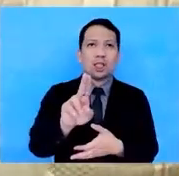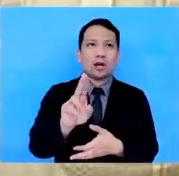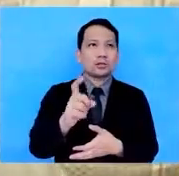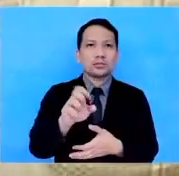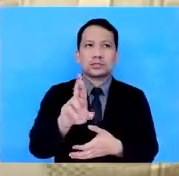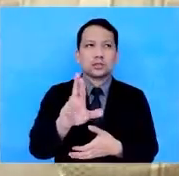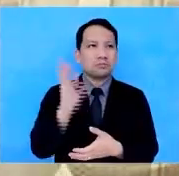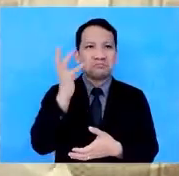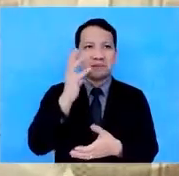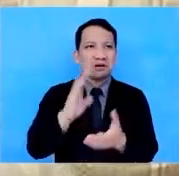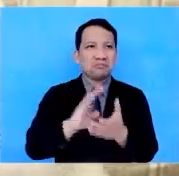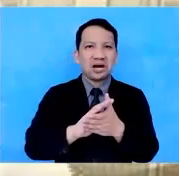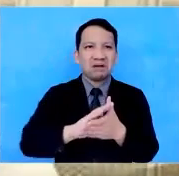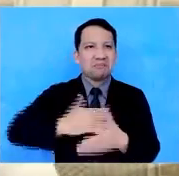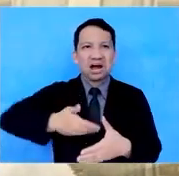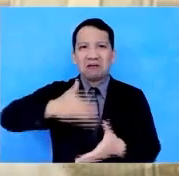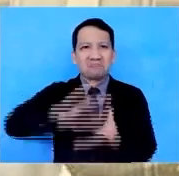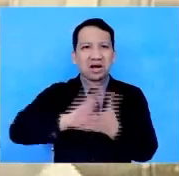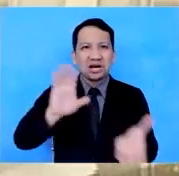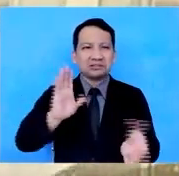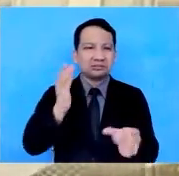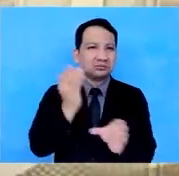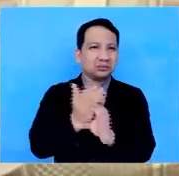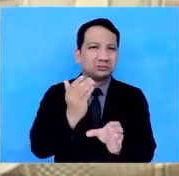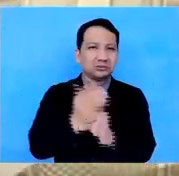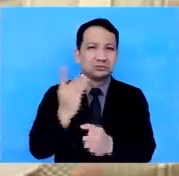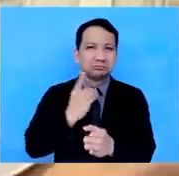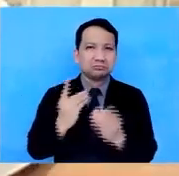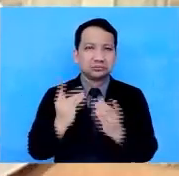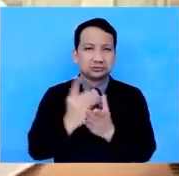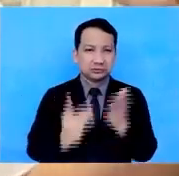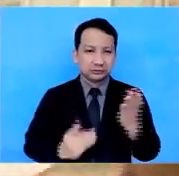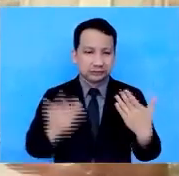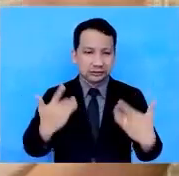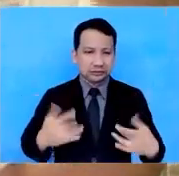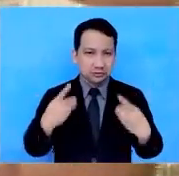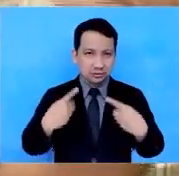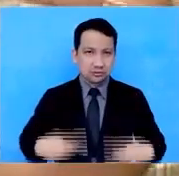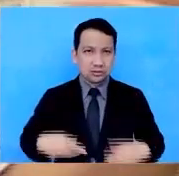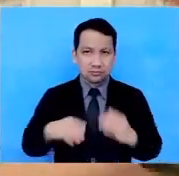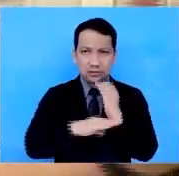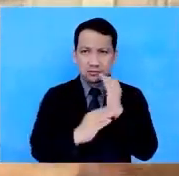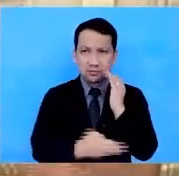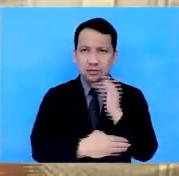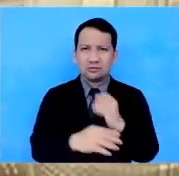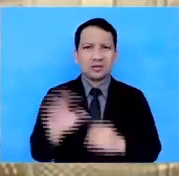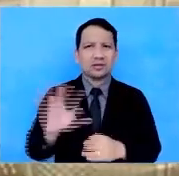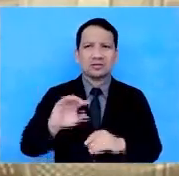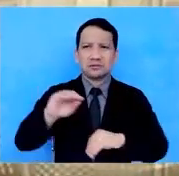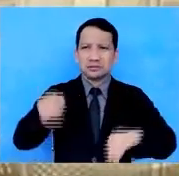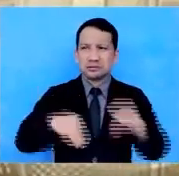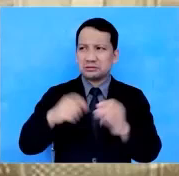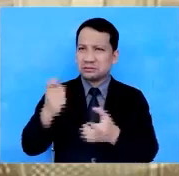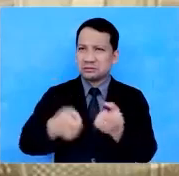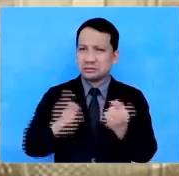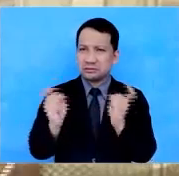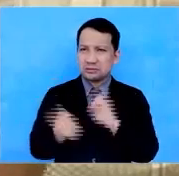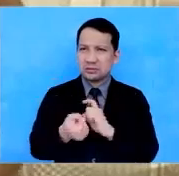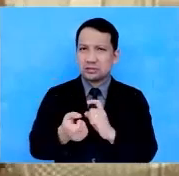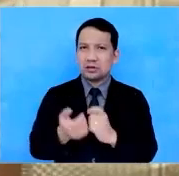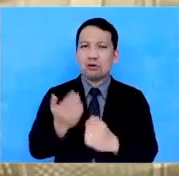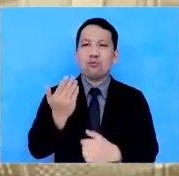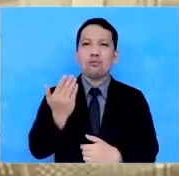kotse, yung mga designer na damit at saka mga bag, lahat hindi nagbabago ang presyo niyan